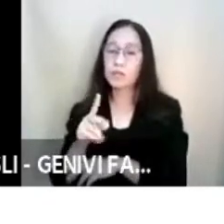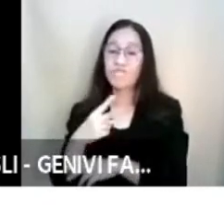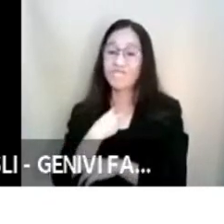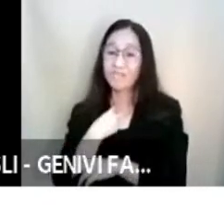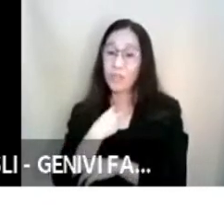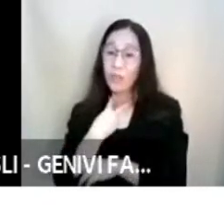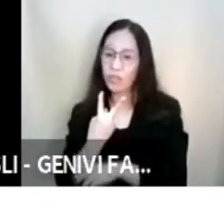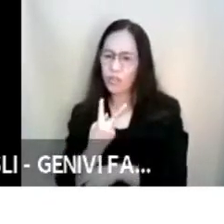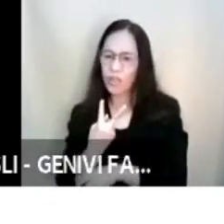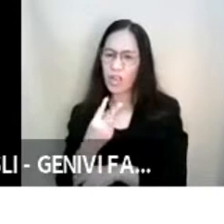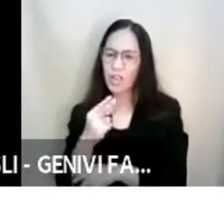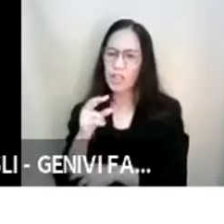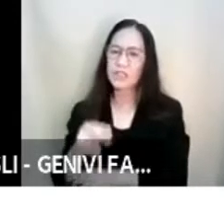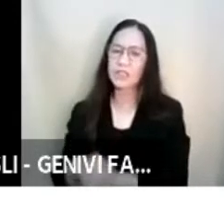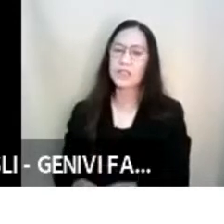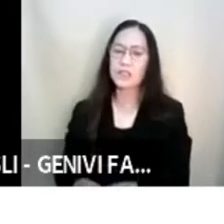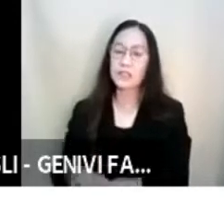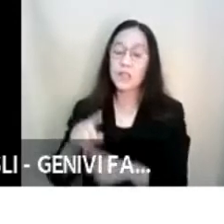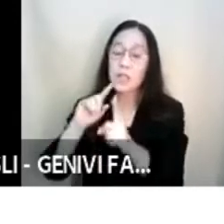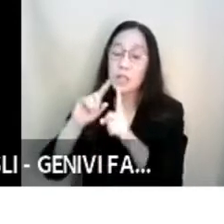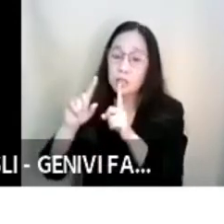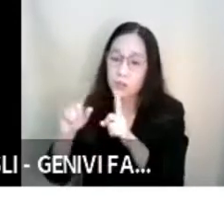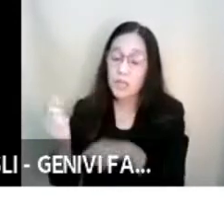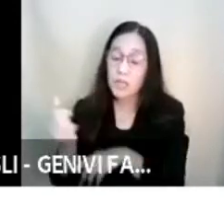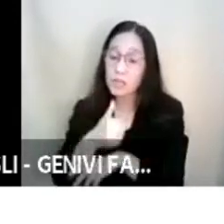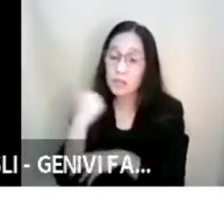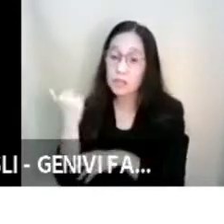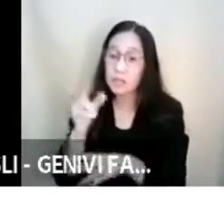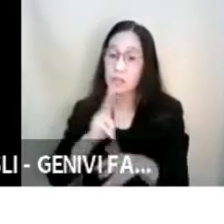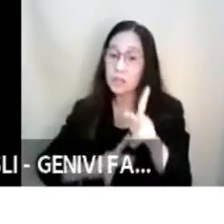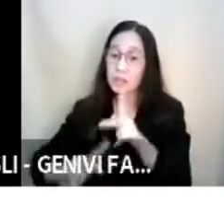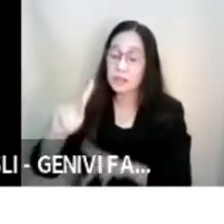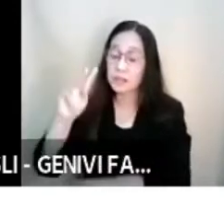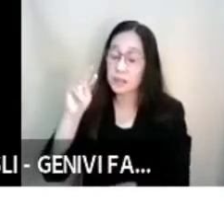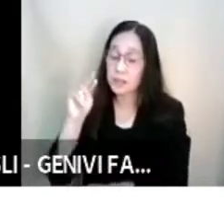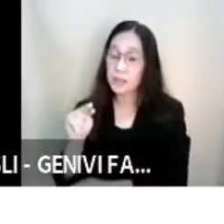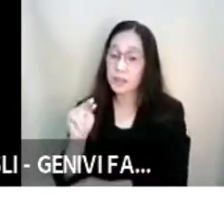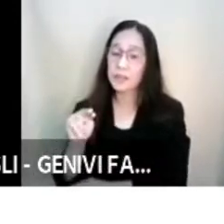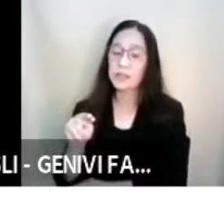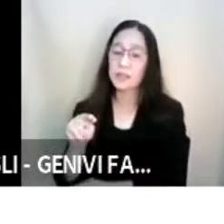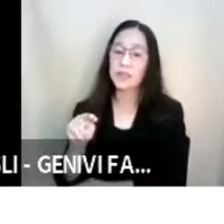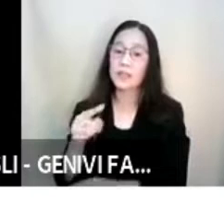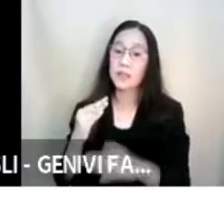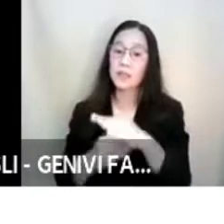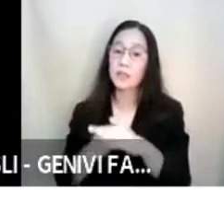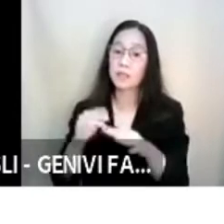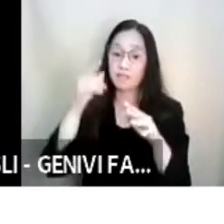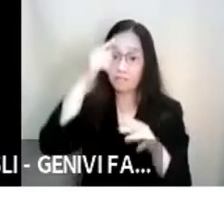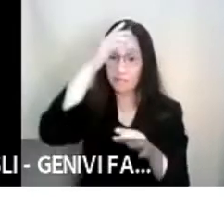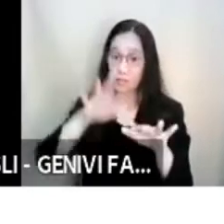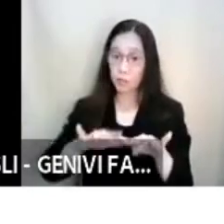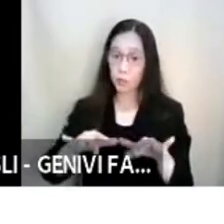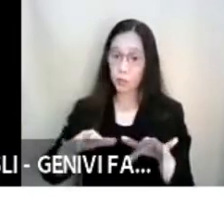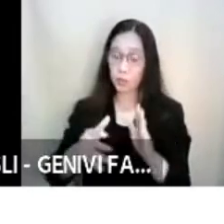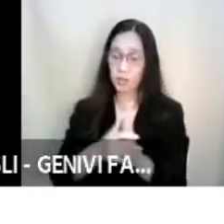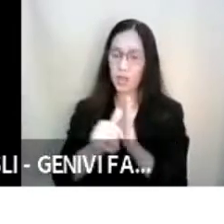at volume ng boses na pakikipag-usap sa ibang tao, pwedeng kailangan din ng basic computer skills, paano maghanap